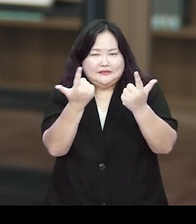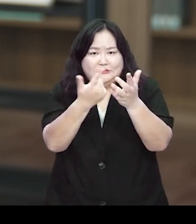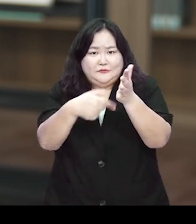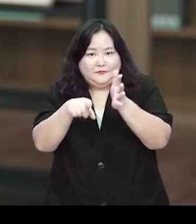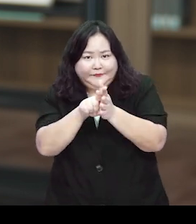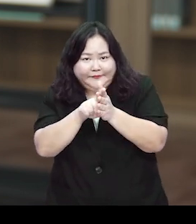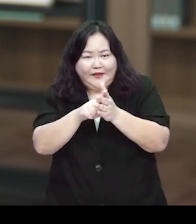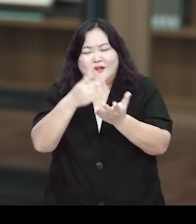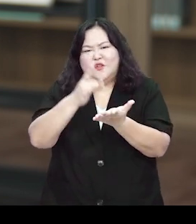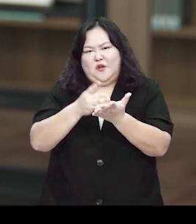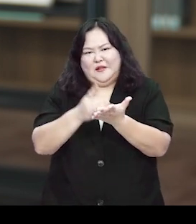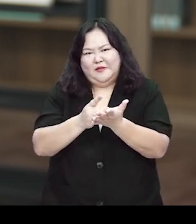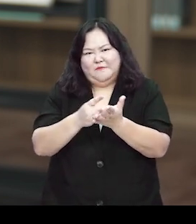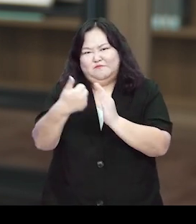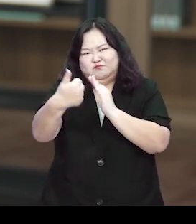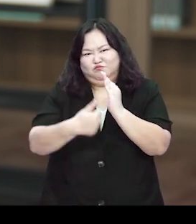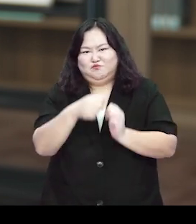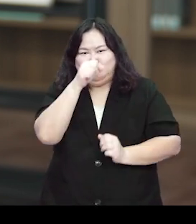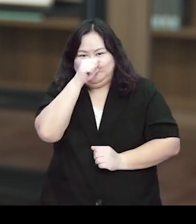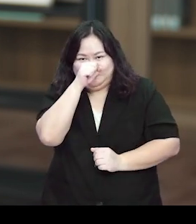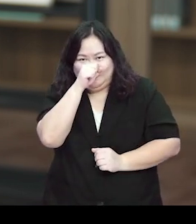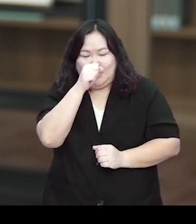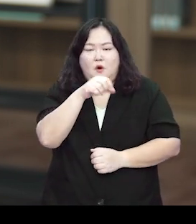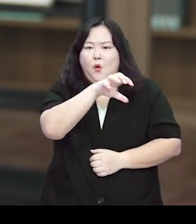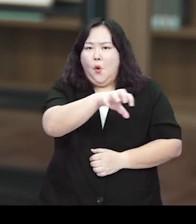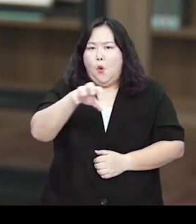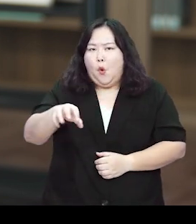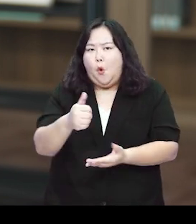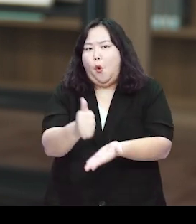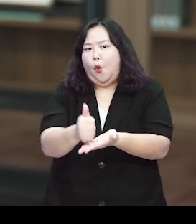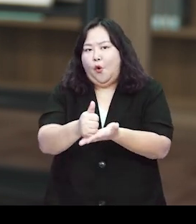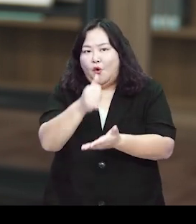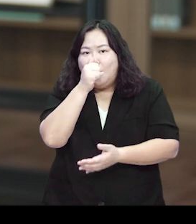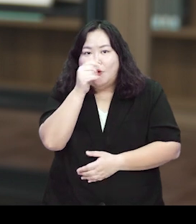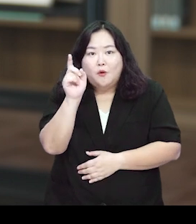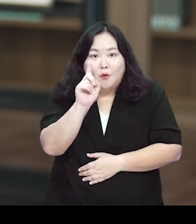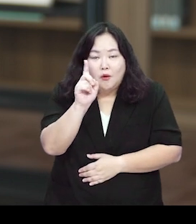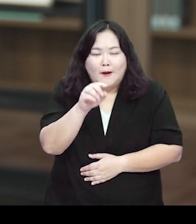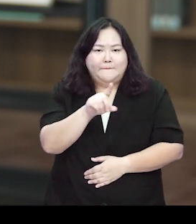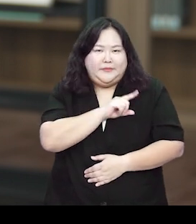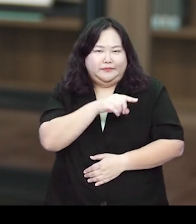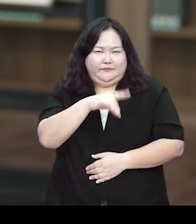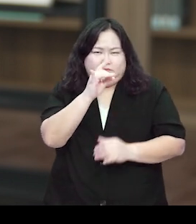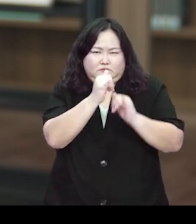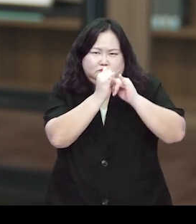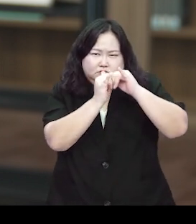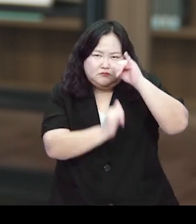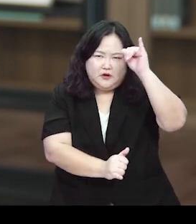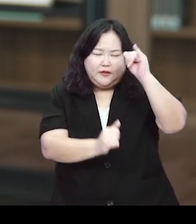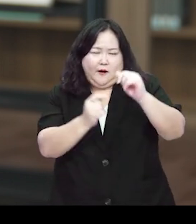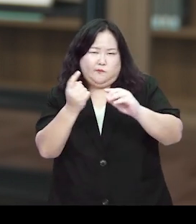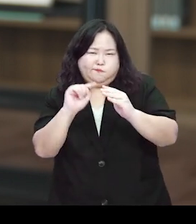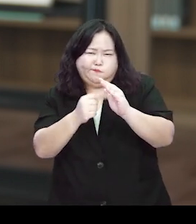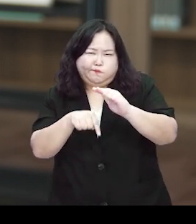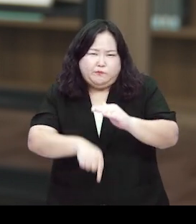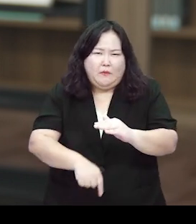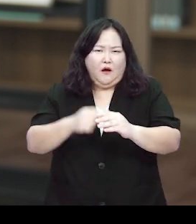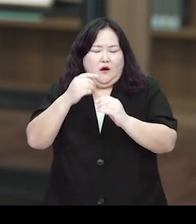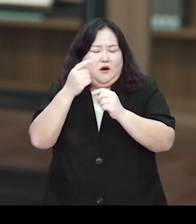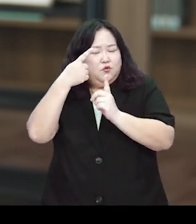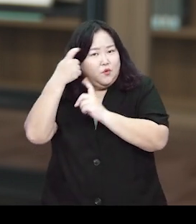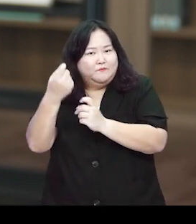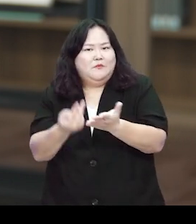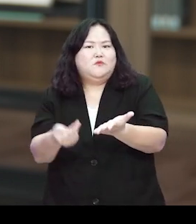있는데요 호국보훈의 달을 맞아 선안에 방문하면 좋을 장소가 여럿 있습니다 먼저 우리 민족의 역사가